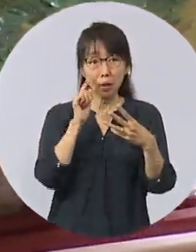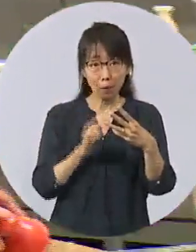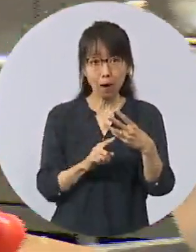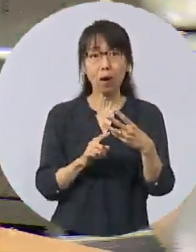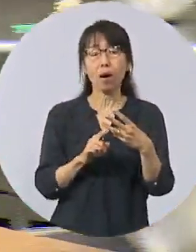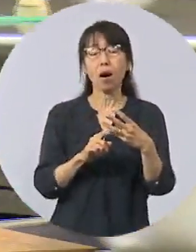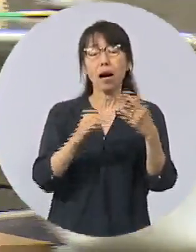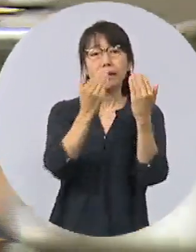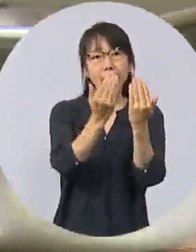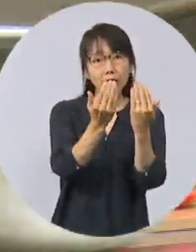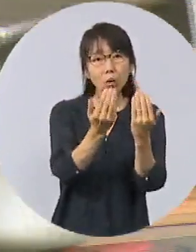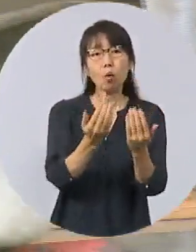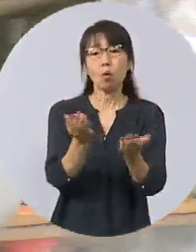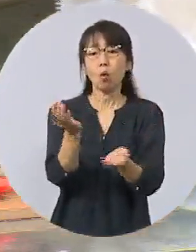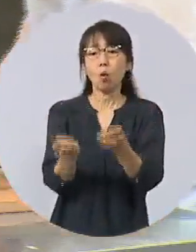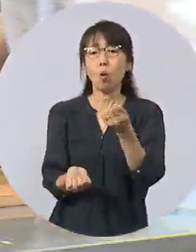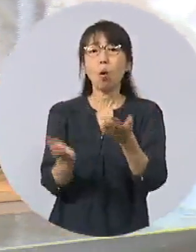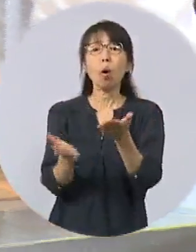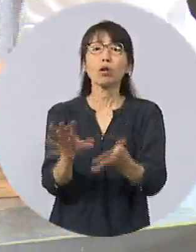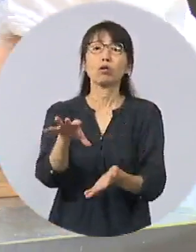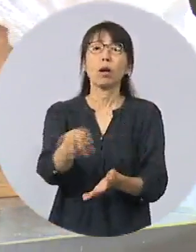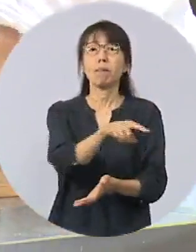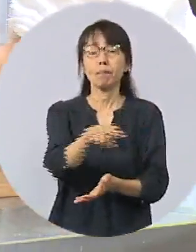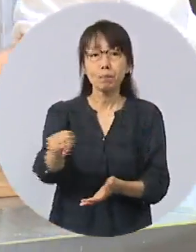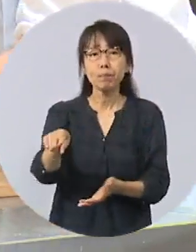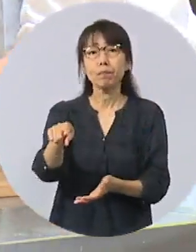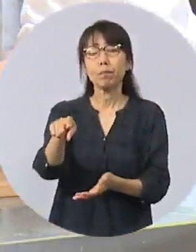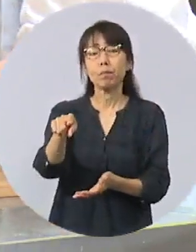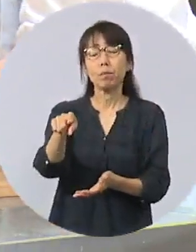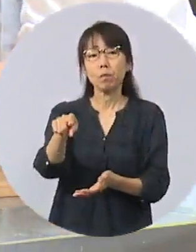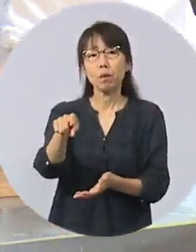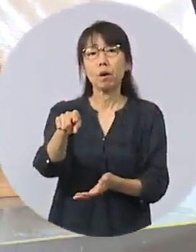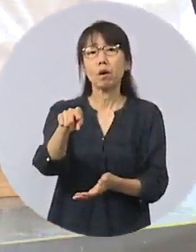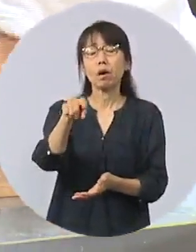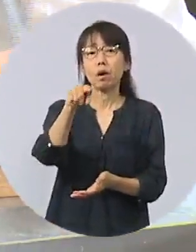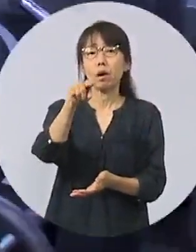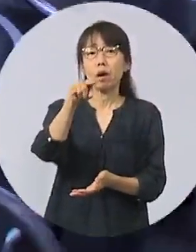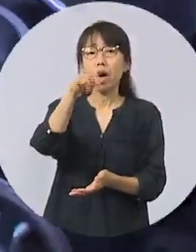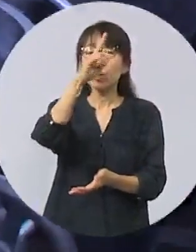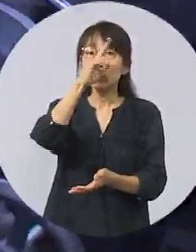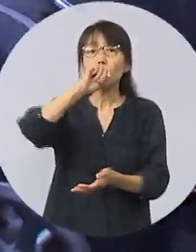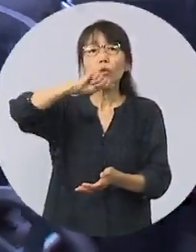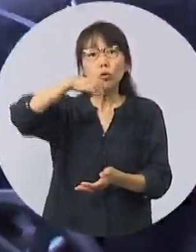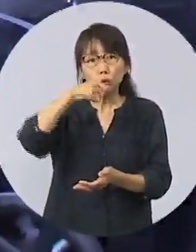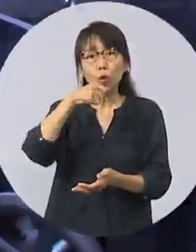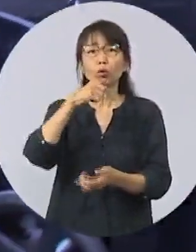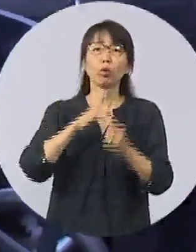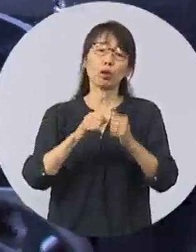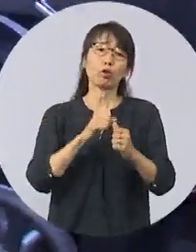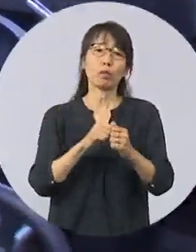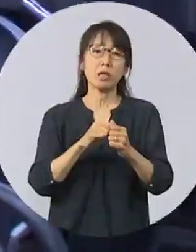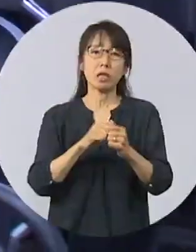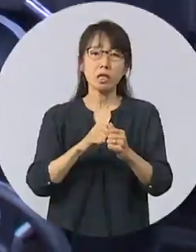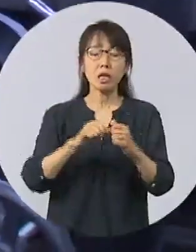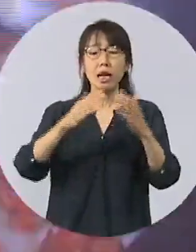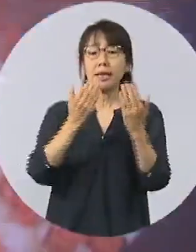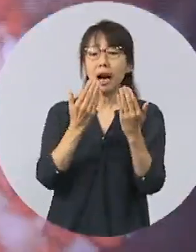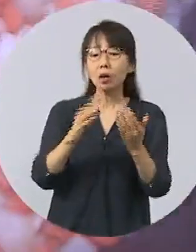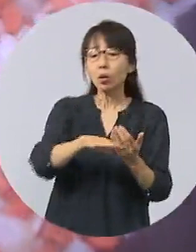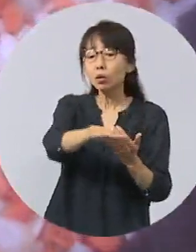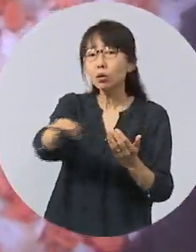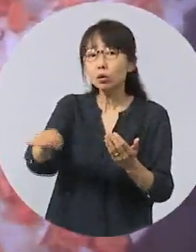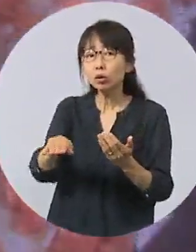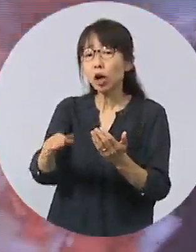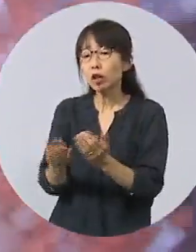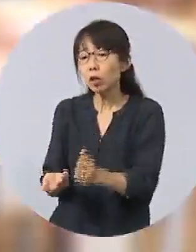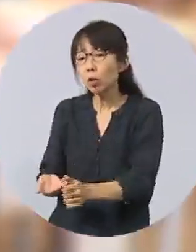食、あとは保育園給食の取り組みになるんですけれども、学校周辺で生産されている野菜を子どもたちに食べ